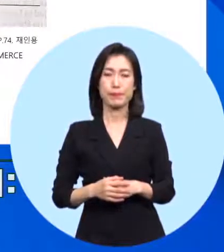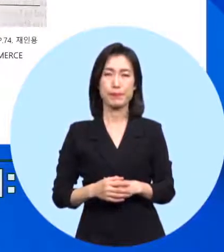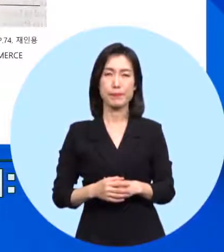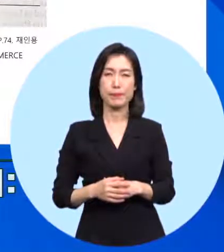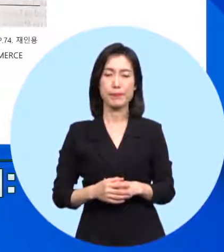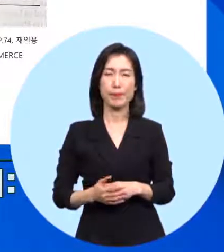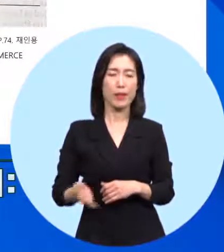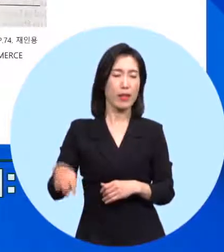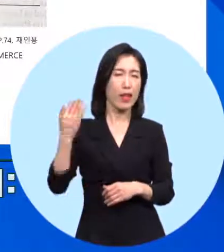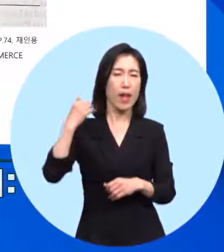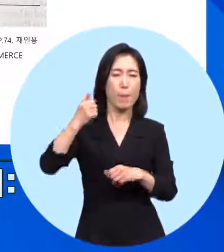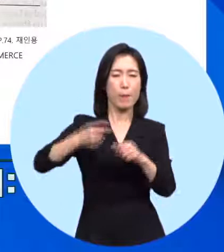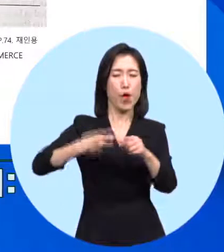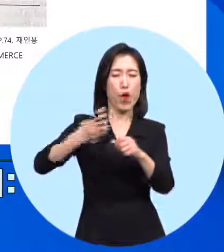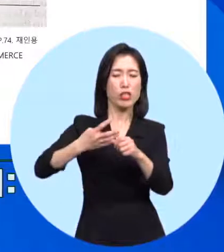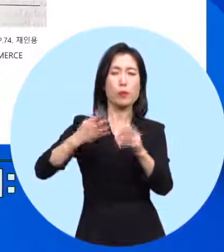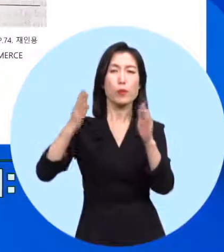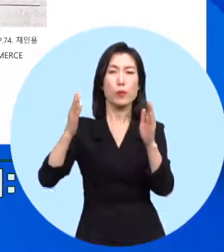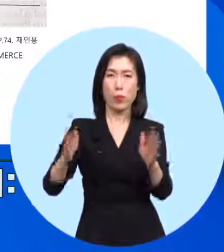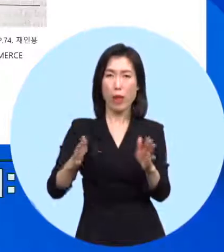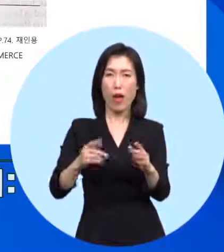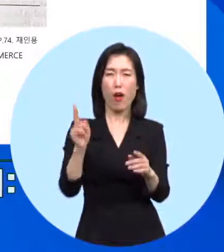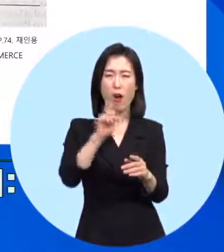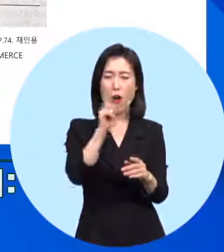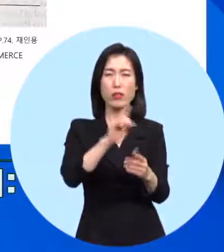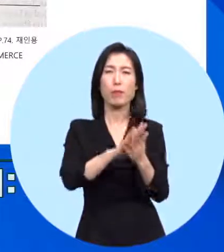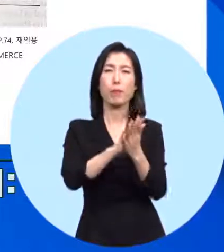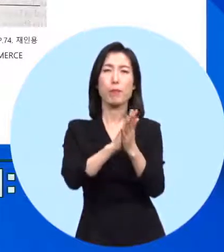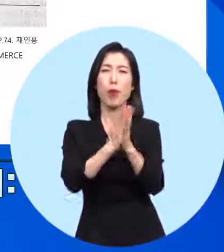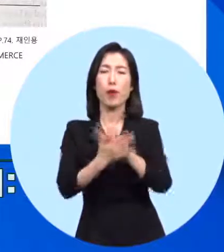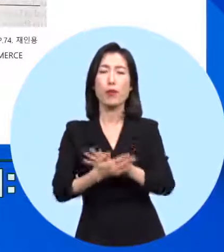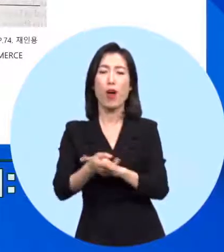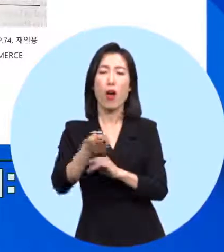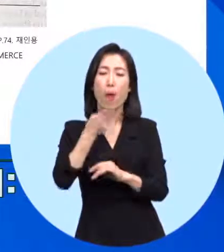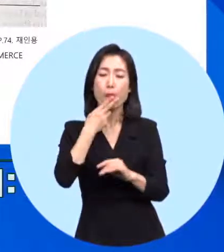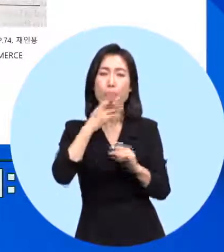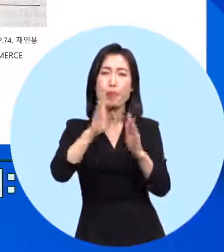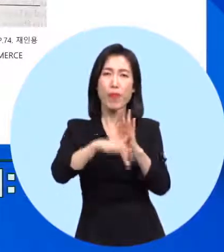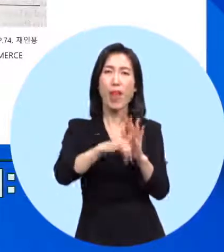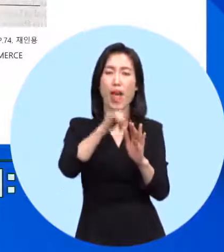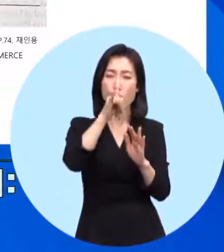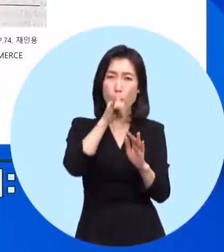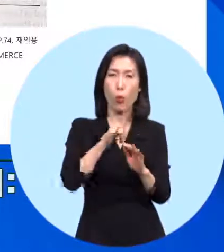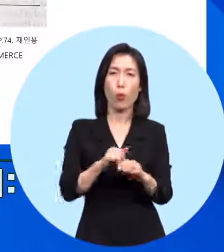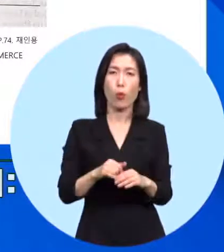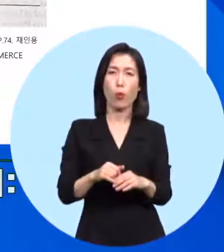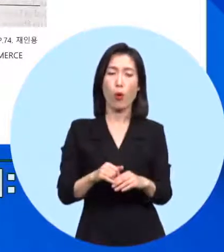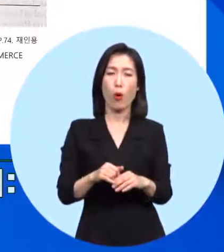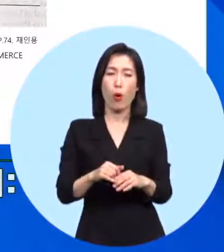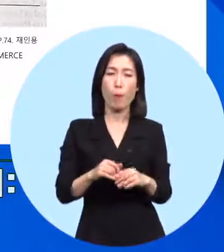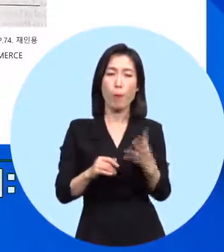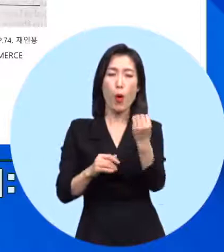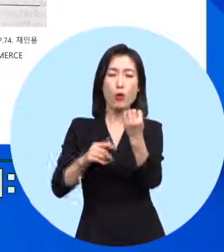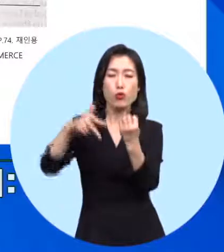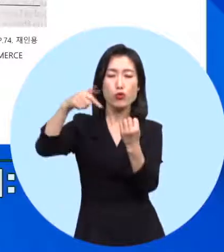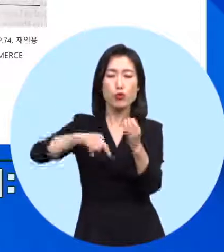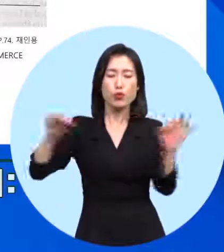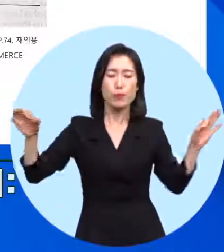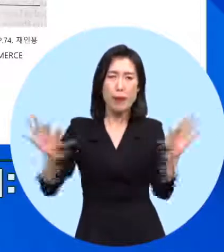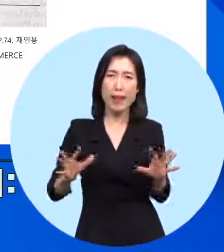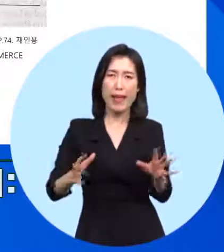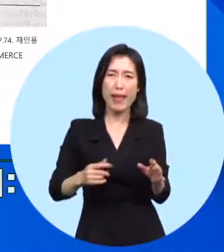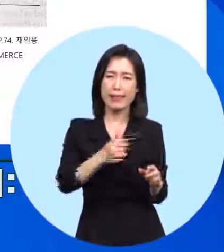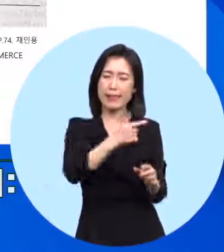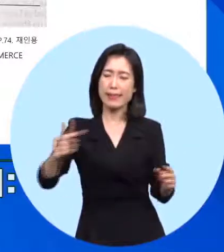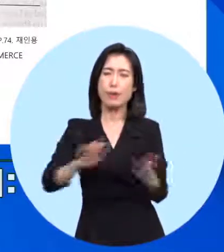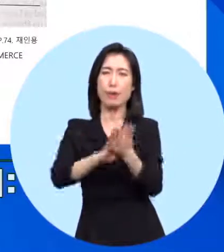수십 년간 어떤 변화도 일어나지 않을 때도 있고 불과 수주 만에 수십 년의